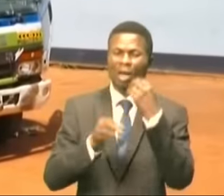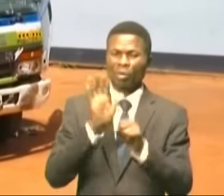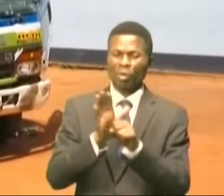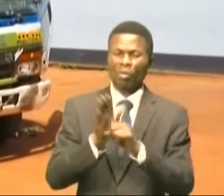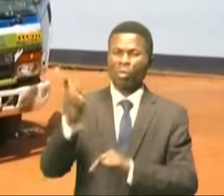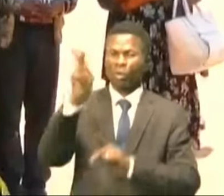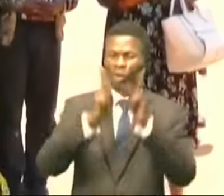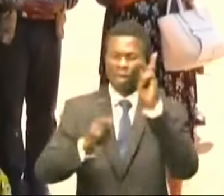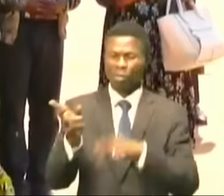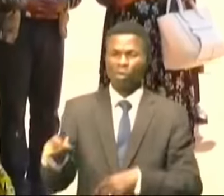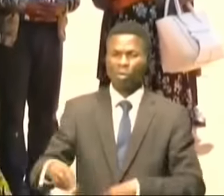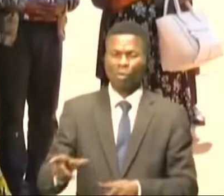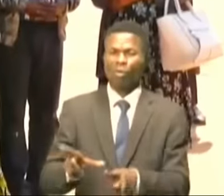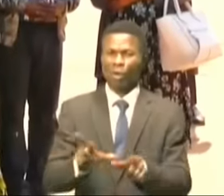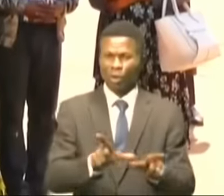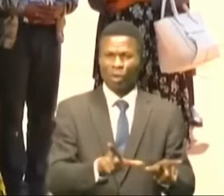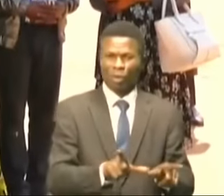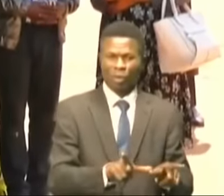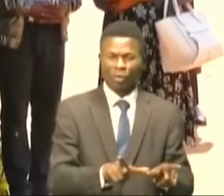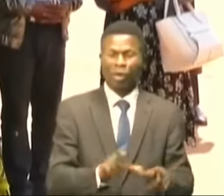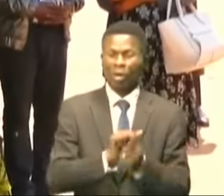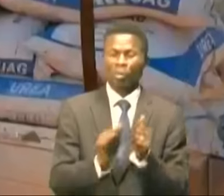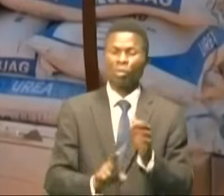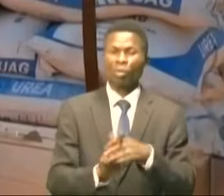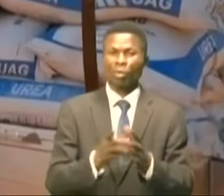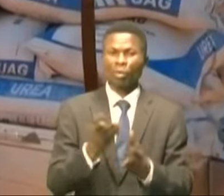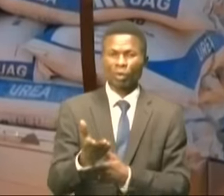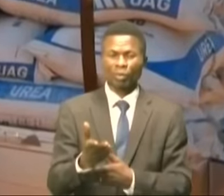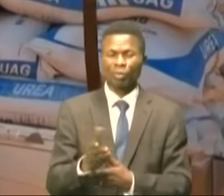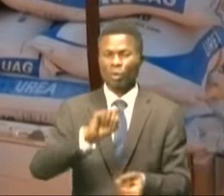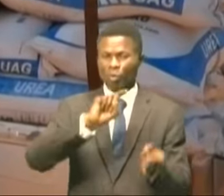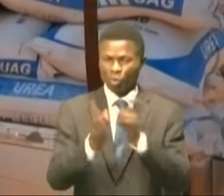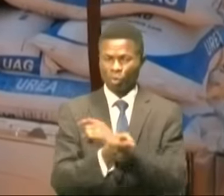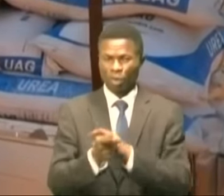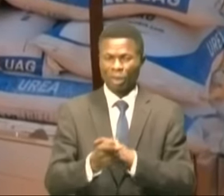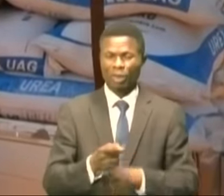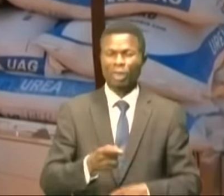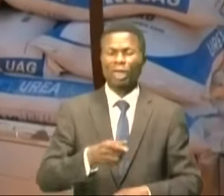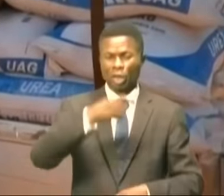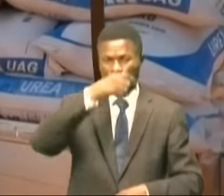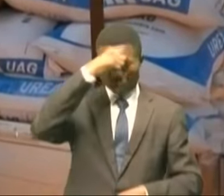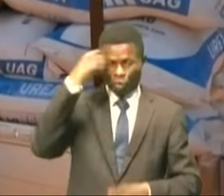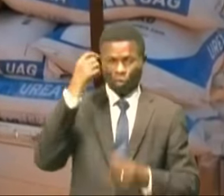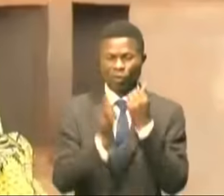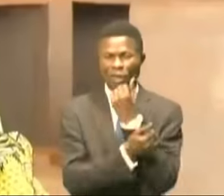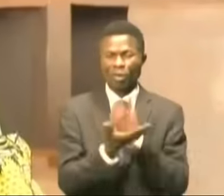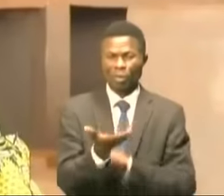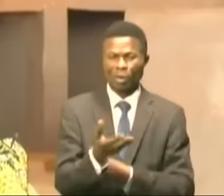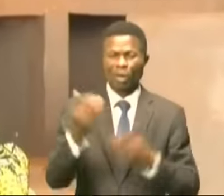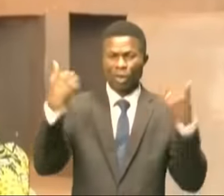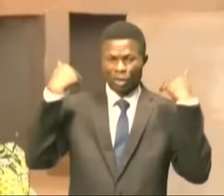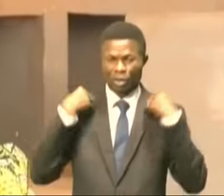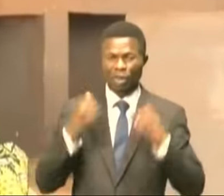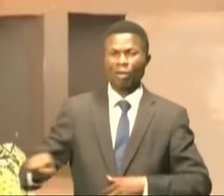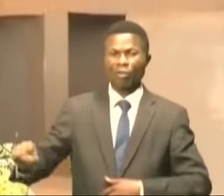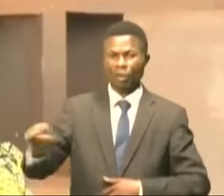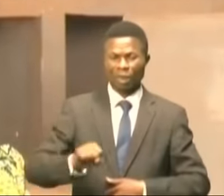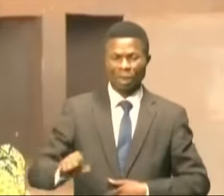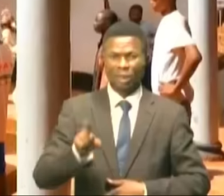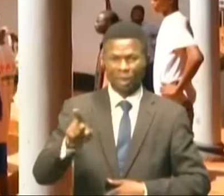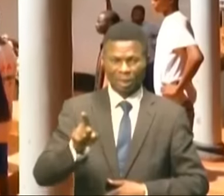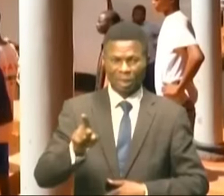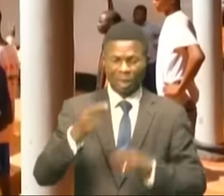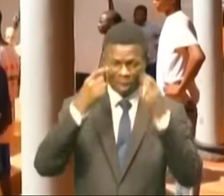toute la province du Lualaba, qui pose problème. Pour rectifier les tirs, la chef des secteurs de l'huile Ubeti Kiendo Katoke a pris